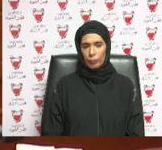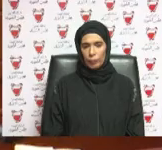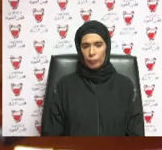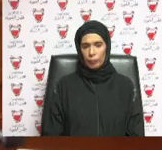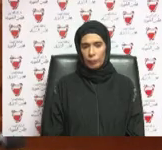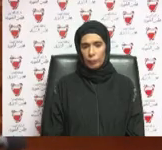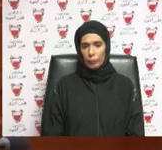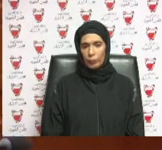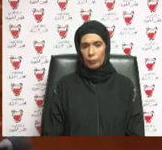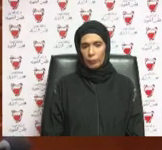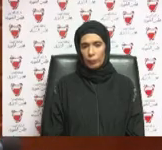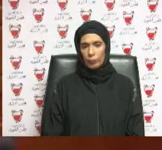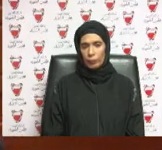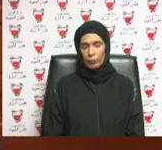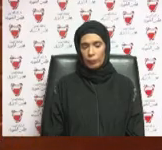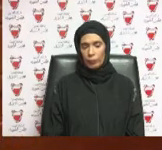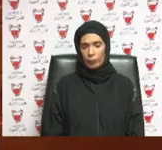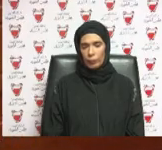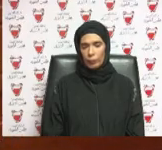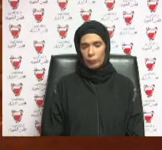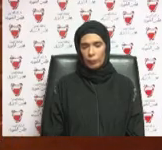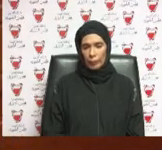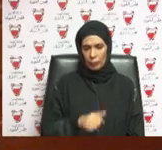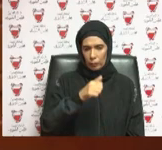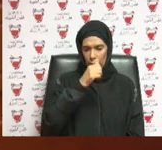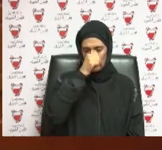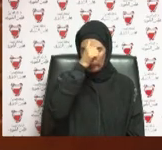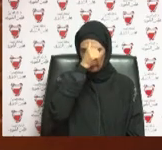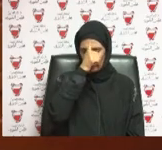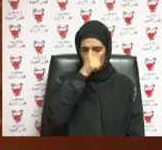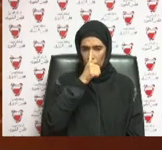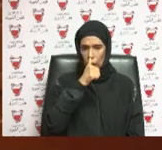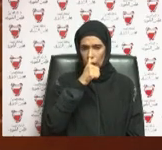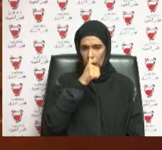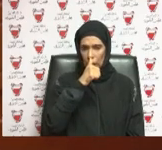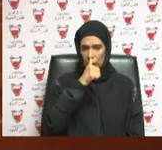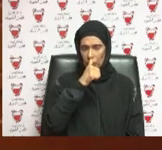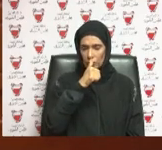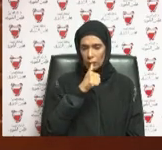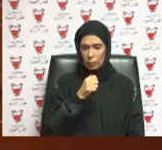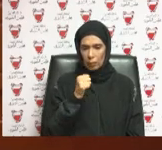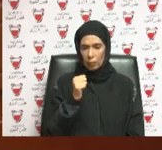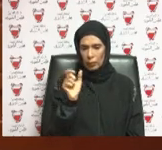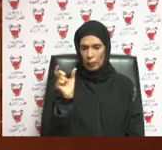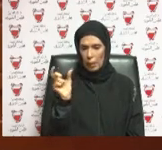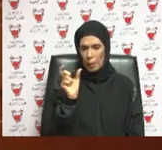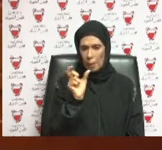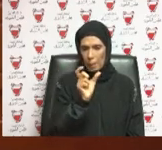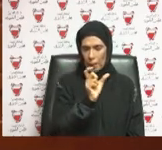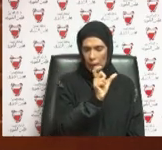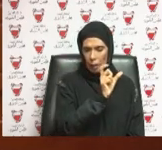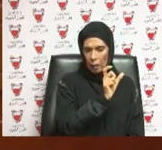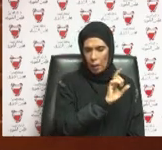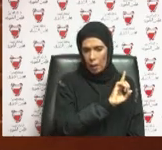شكرا معالي الرئيس، حقيقة الحزن أعمق من الكلمات، ولكن لا حول ولا قوة